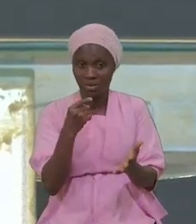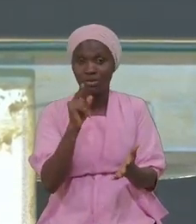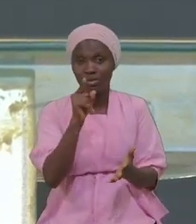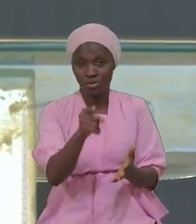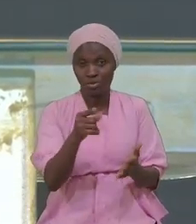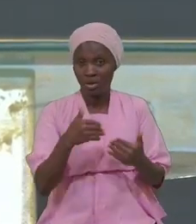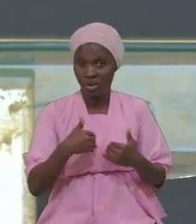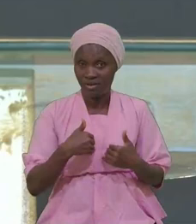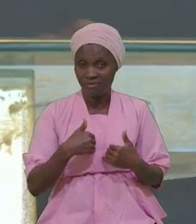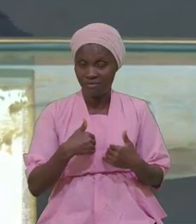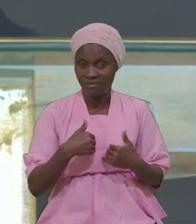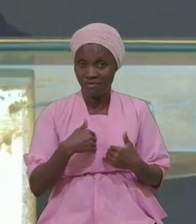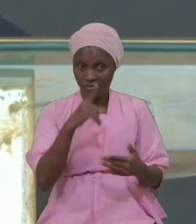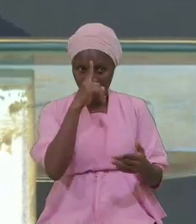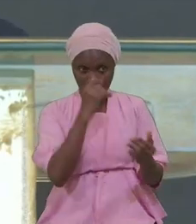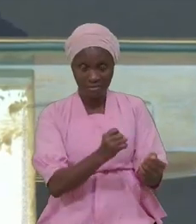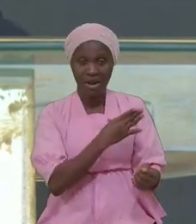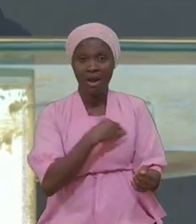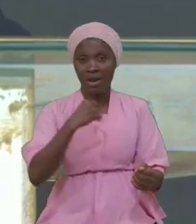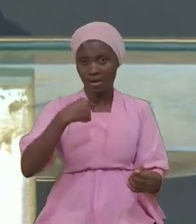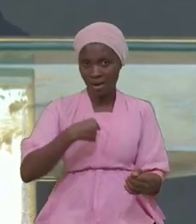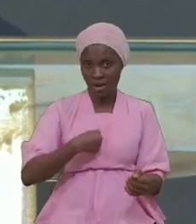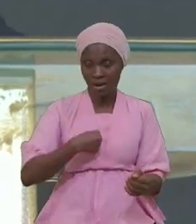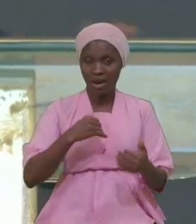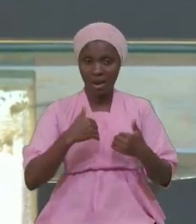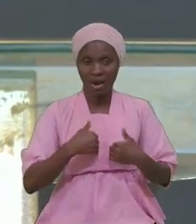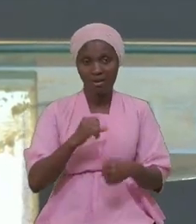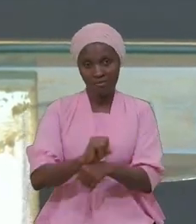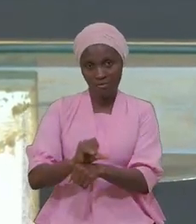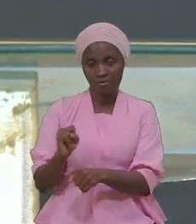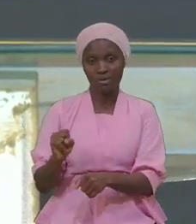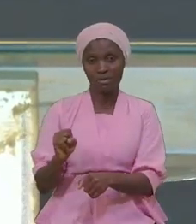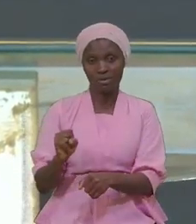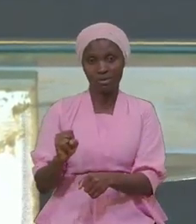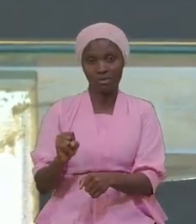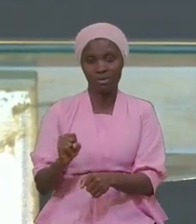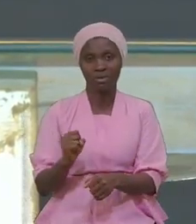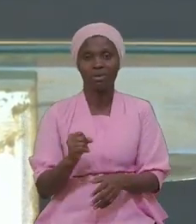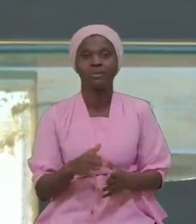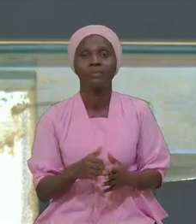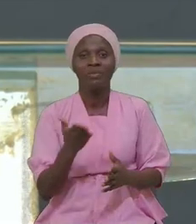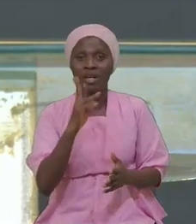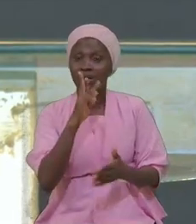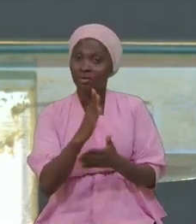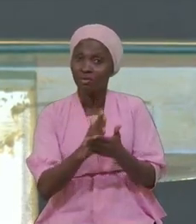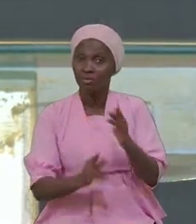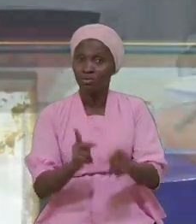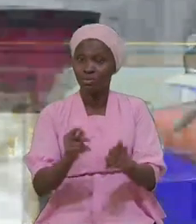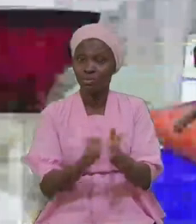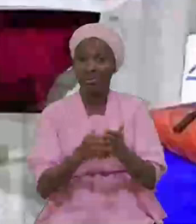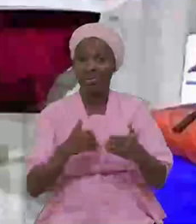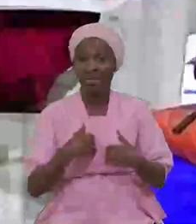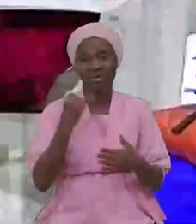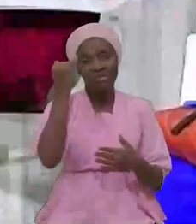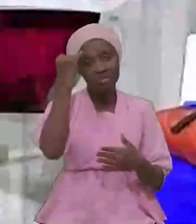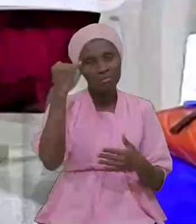mais quelqu'un dira: toi tu as la foi et moi j'ai les œuvres. Montre-moi ta foi sans les